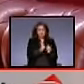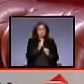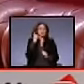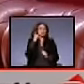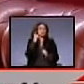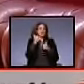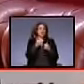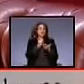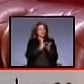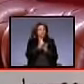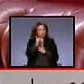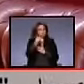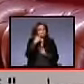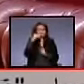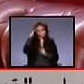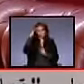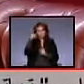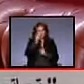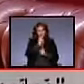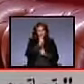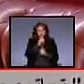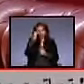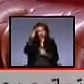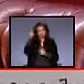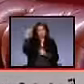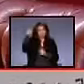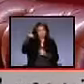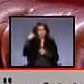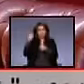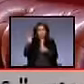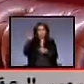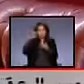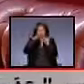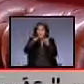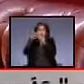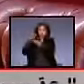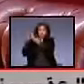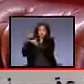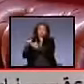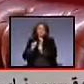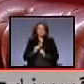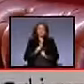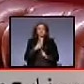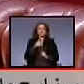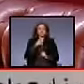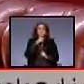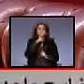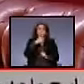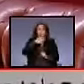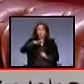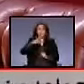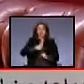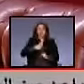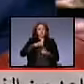خير. ربنا يخليك، وانا اللي بشكرك، وربنا يجازيك كل خير يا عمرو، وبشكرك ان انت اتحت لي الفرصه ان اقول كل الكلام ده فعلا من قلبي